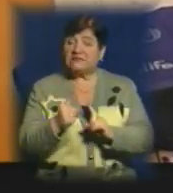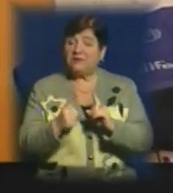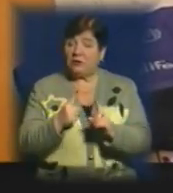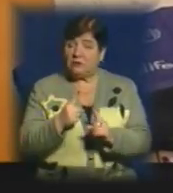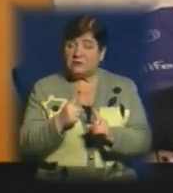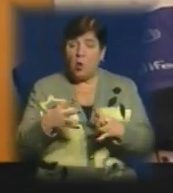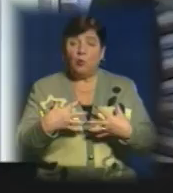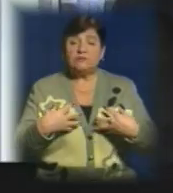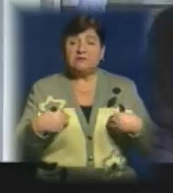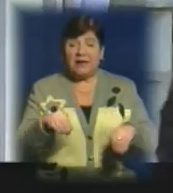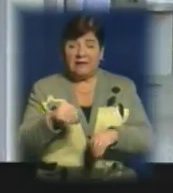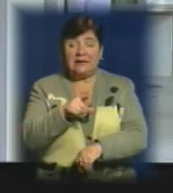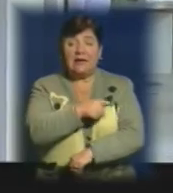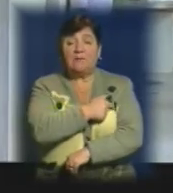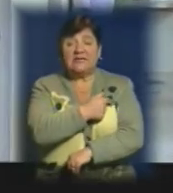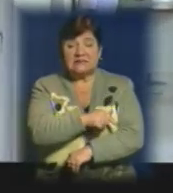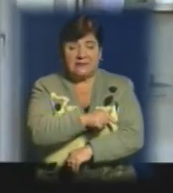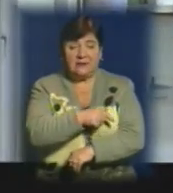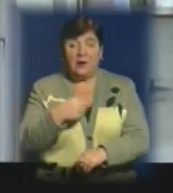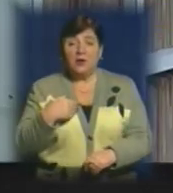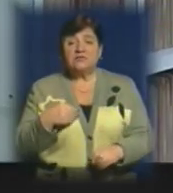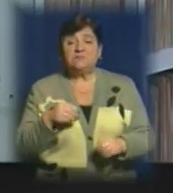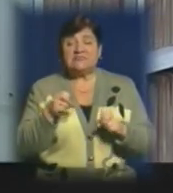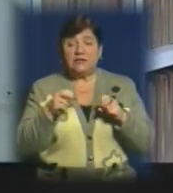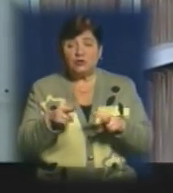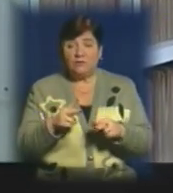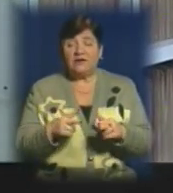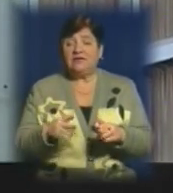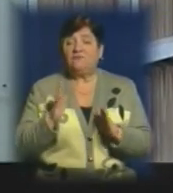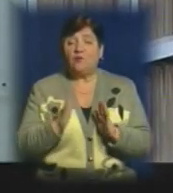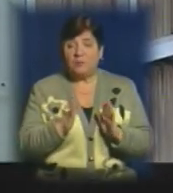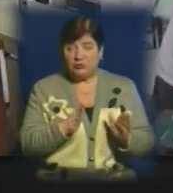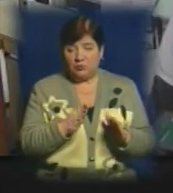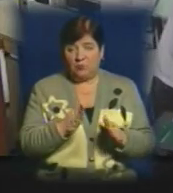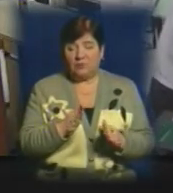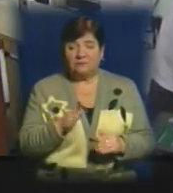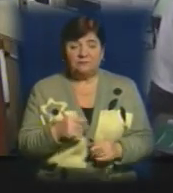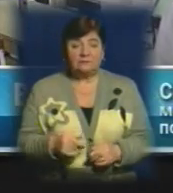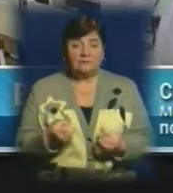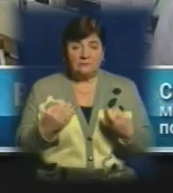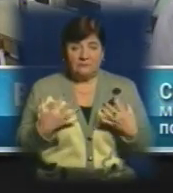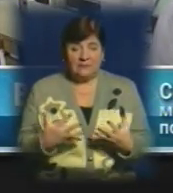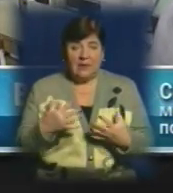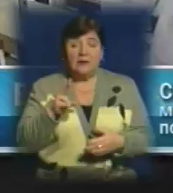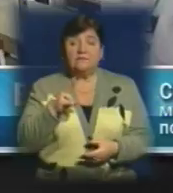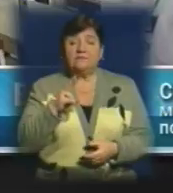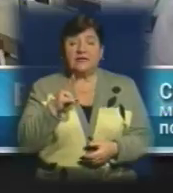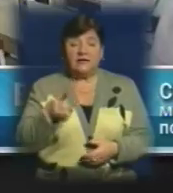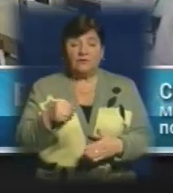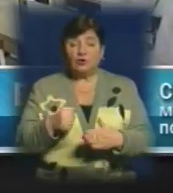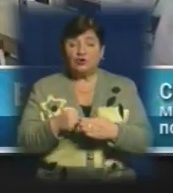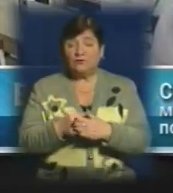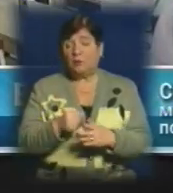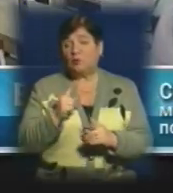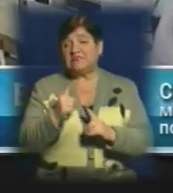відбутися у сімейній медицині. Спеціалізовані лікарі працюватимуть у звичному режимі. Питають, які в основному